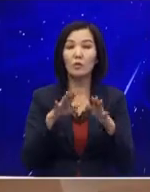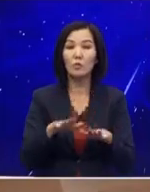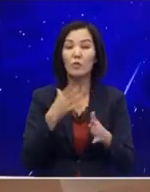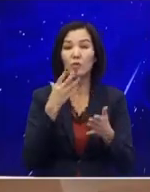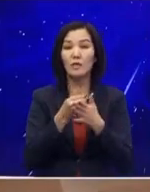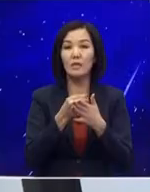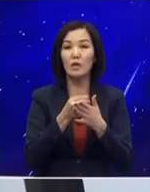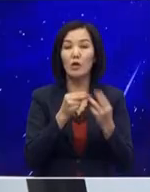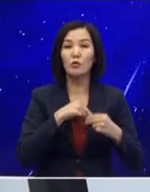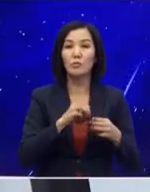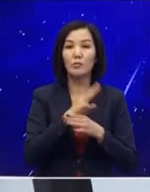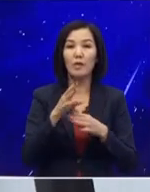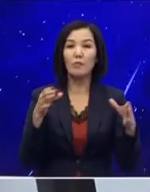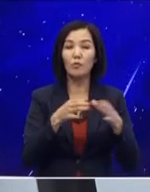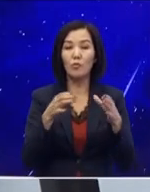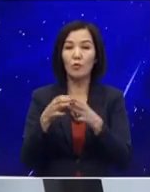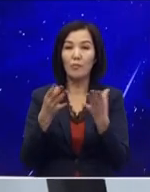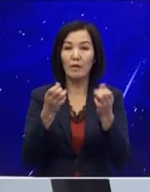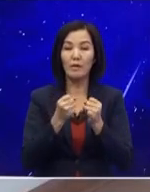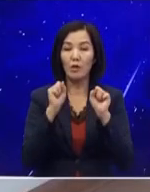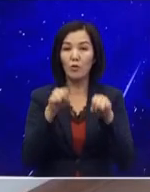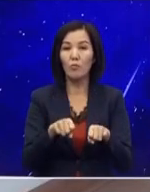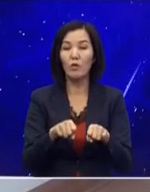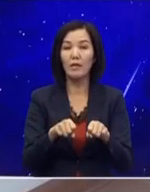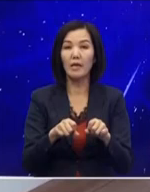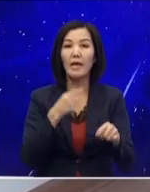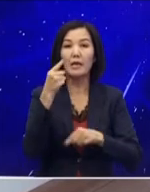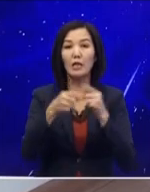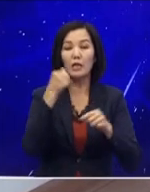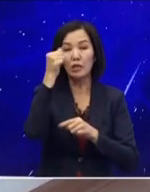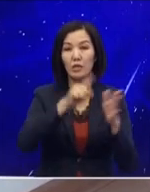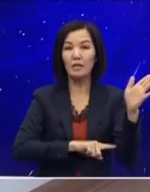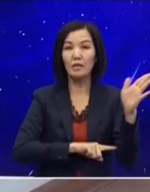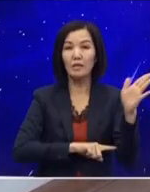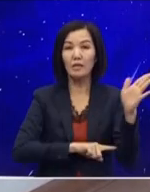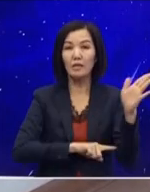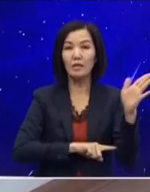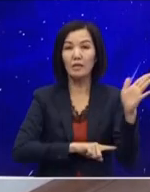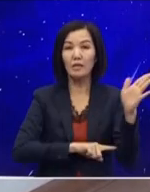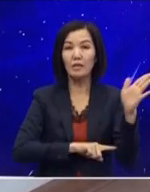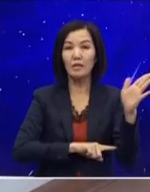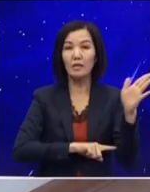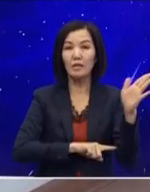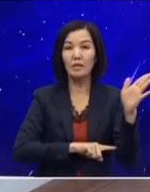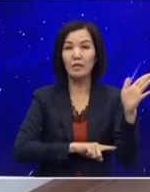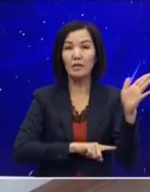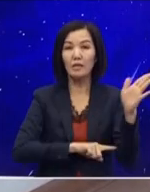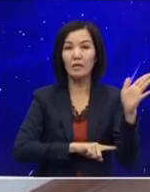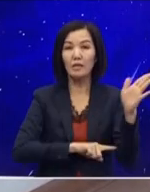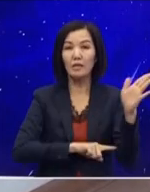Жердегі жұмыспен қамту бөлімдері арқылы алалады. Ал келесі жылдан бастап өтініш